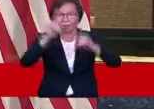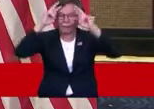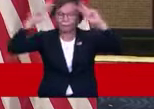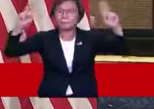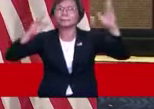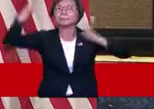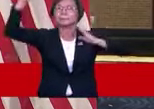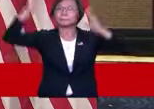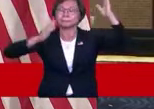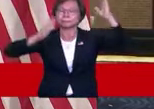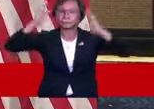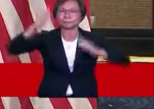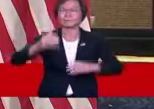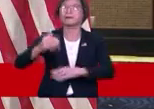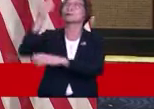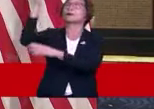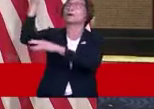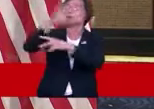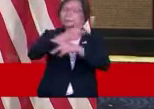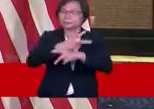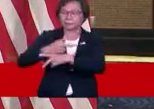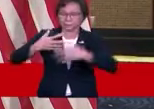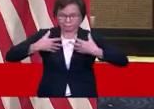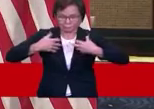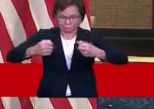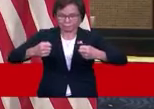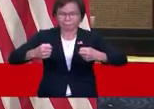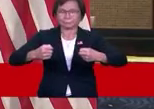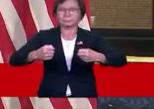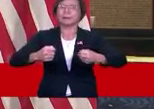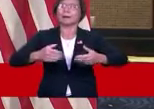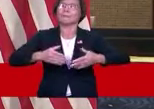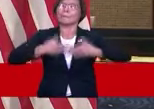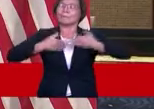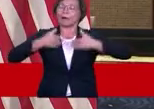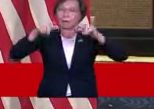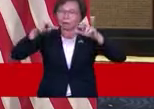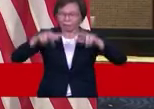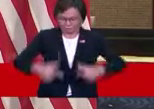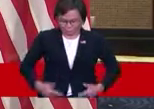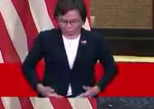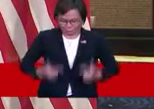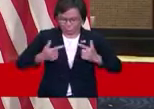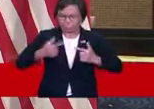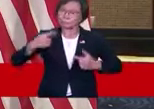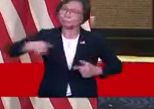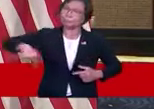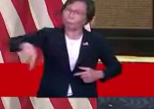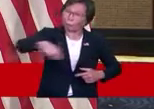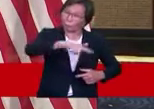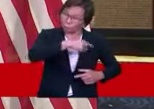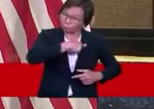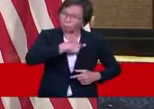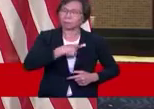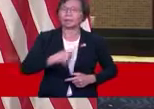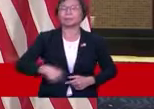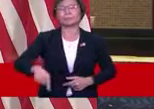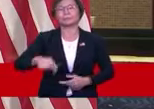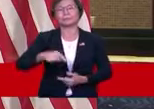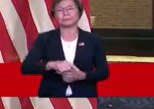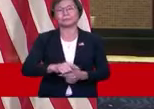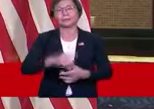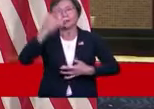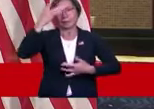kami Hai kau peliharalah kesehatan dan kesejahteraan hidup kami engkau senyap